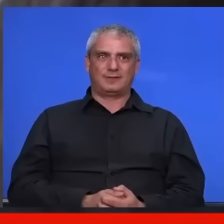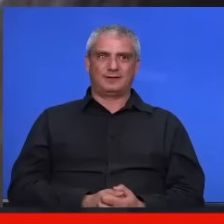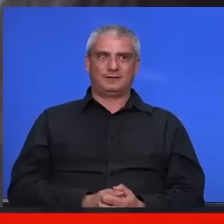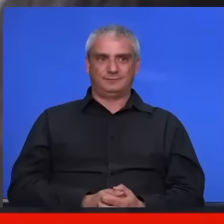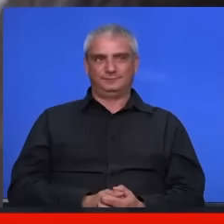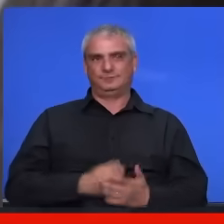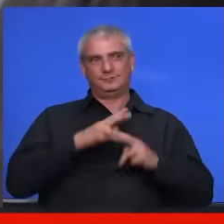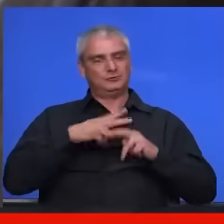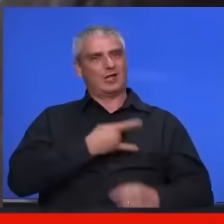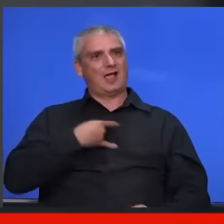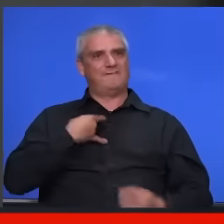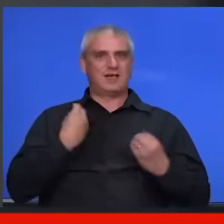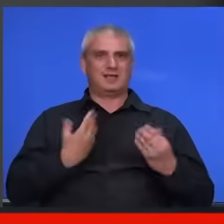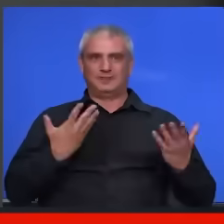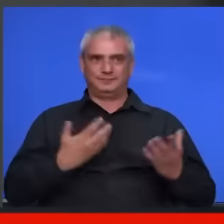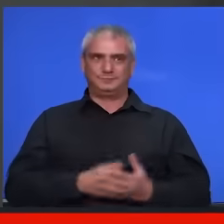שישאיר לו איזה חוויה.